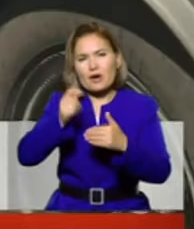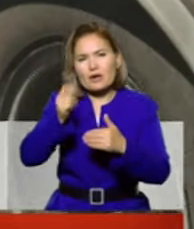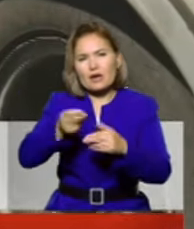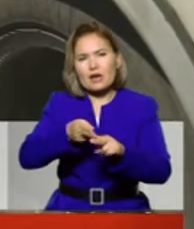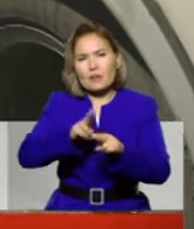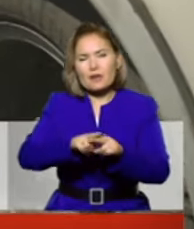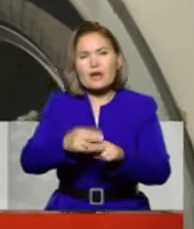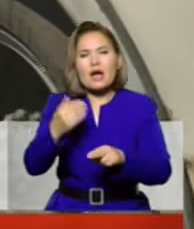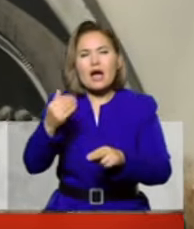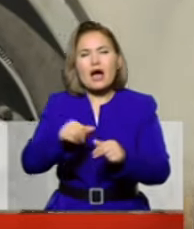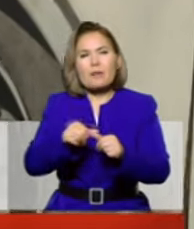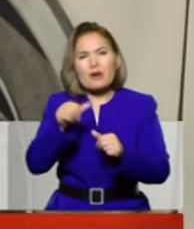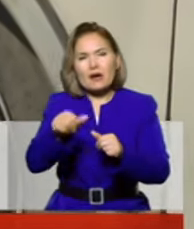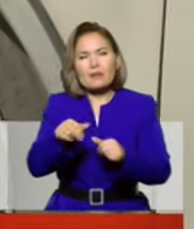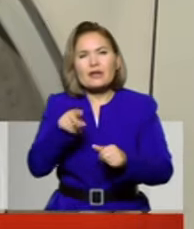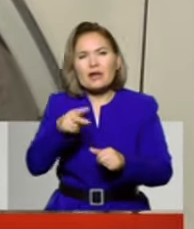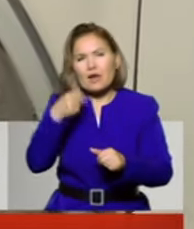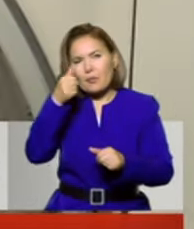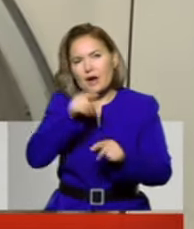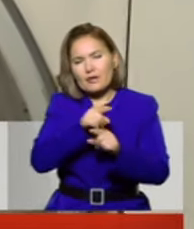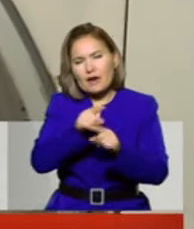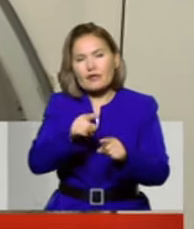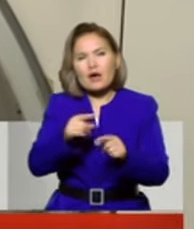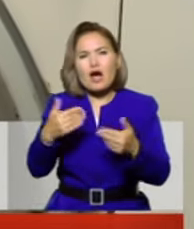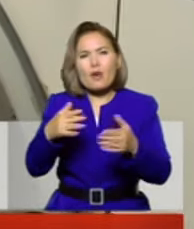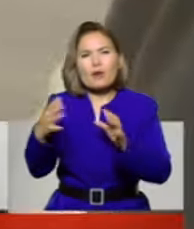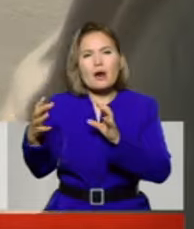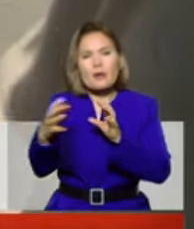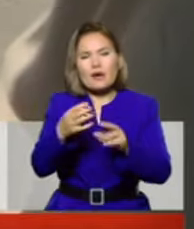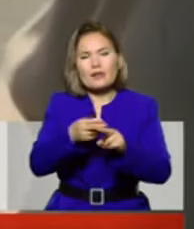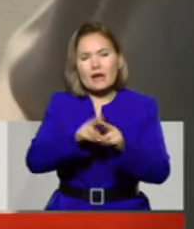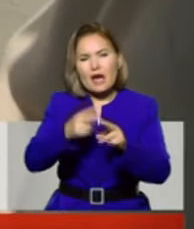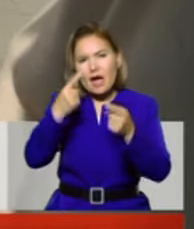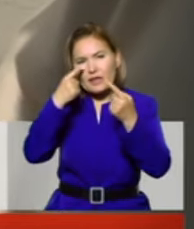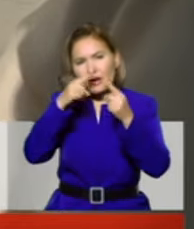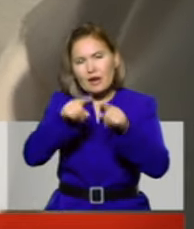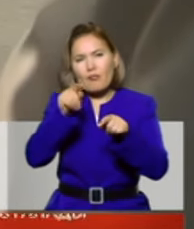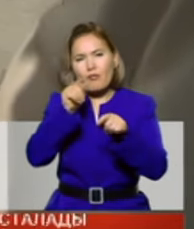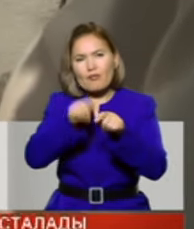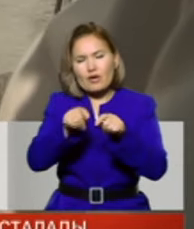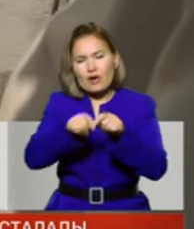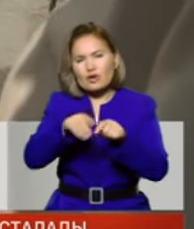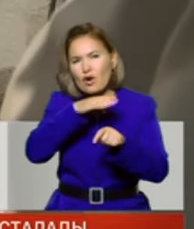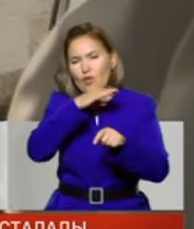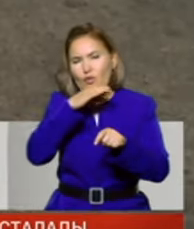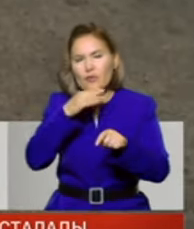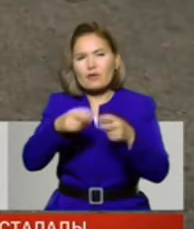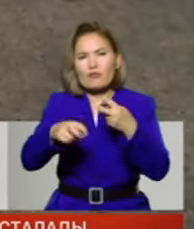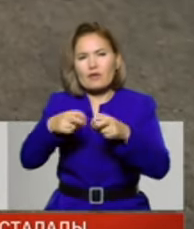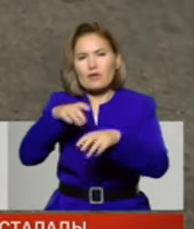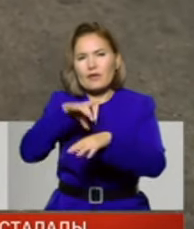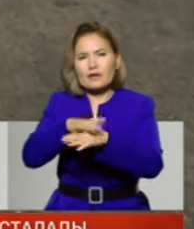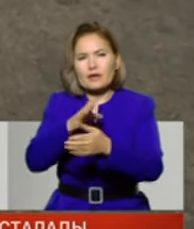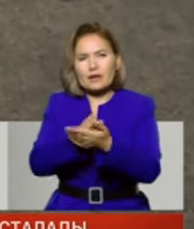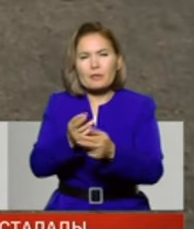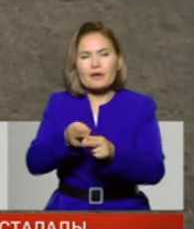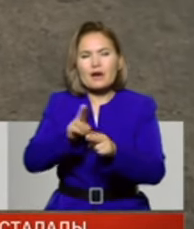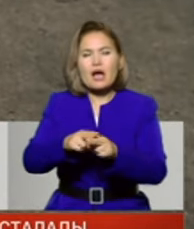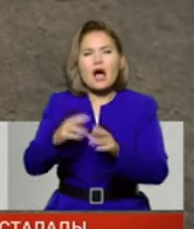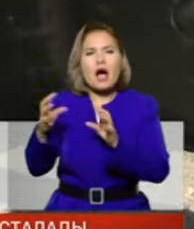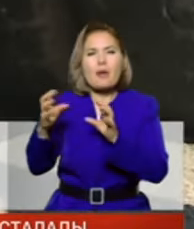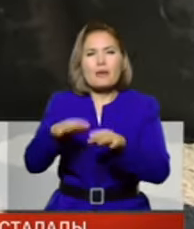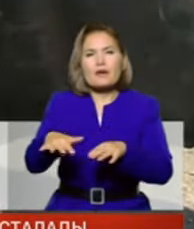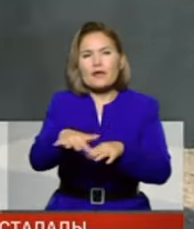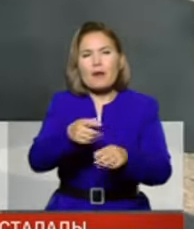Экологтардың айтуынша, әсіресе 2000-ші жылдары шыққан қоғамдық көліктердің техникалық жағдайы өте нашар. Сондықтан мамандар